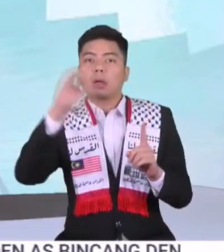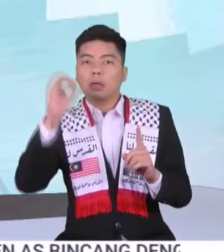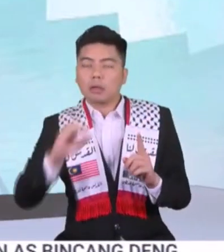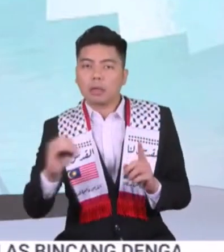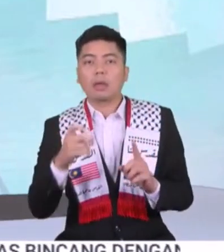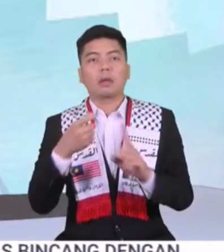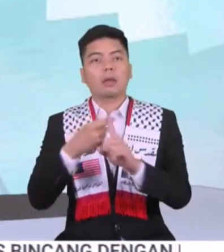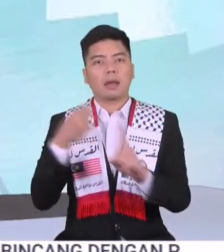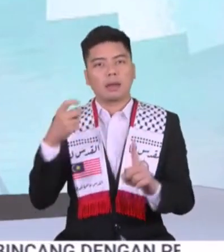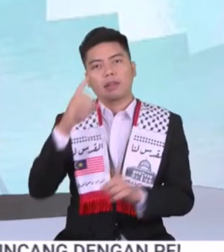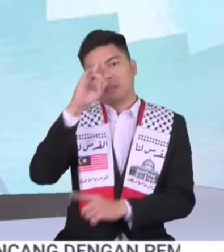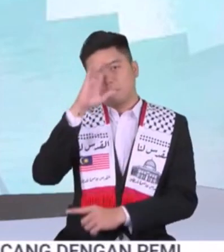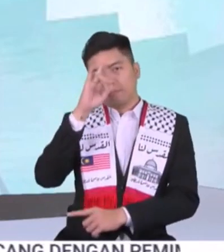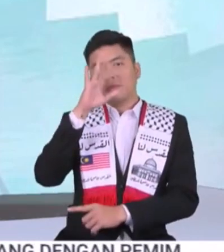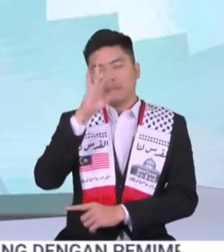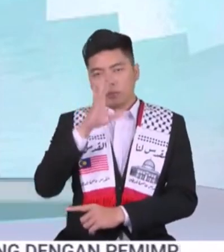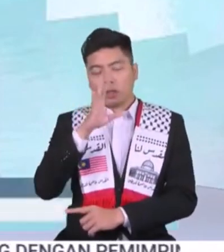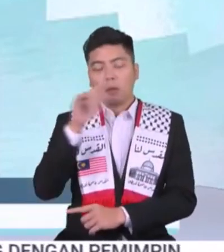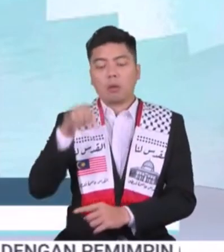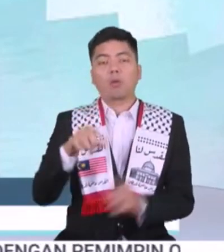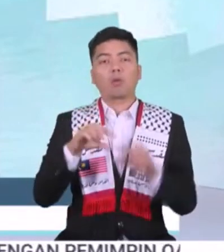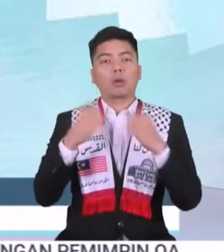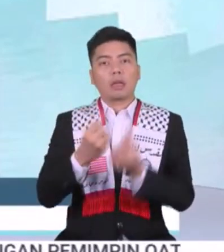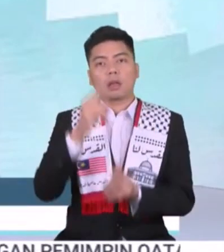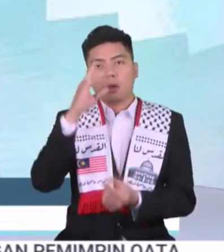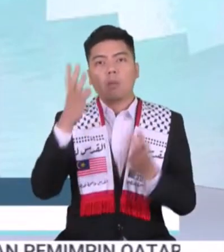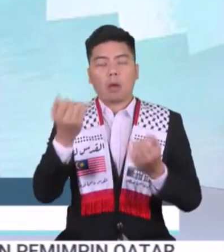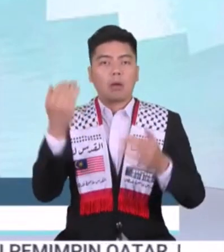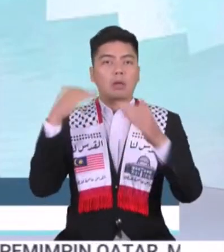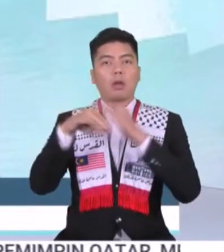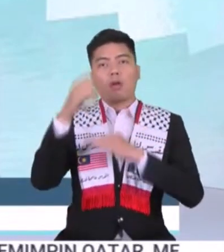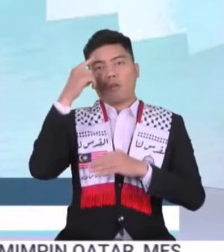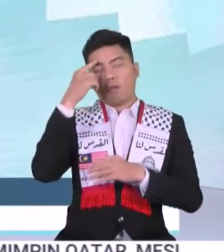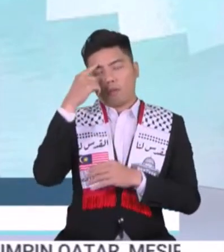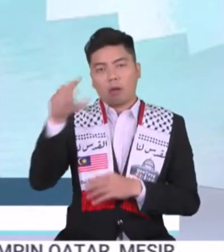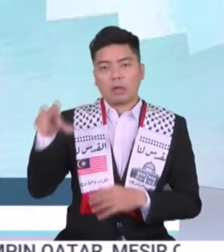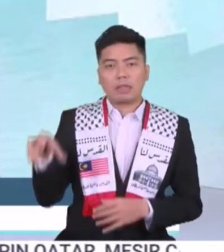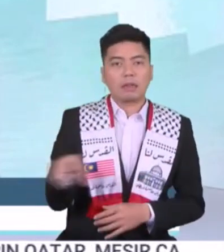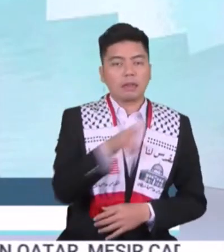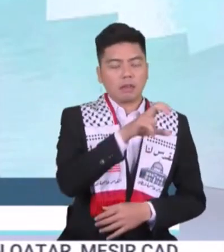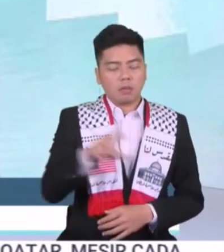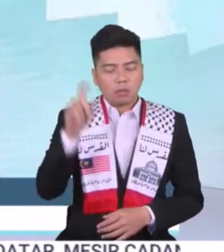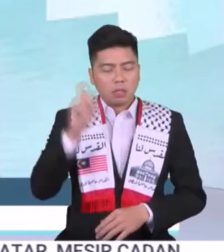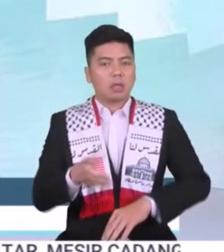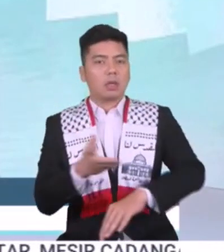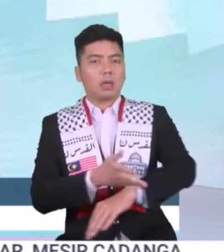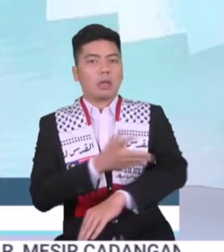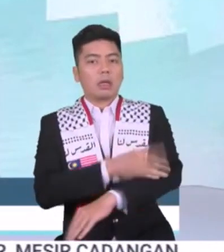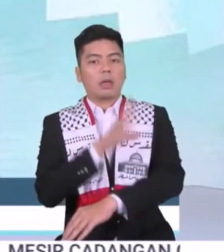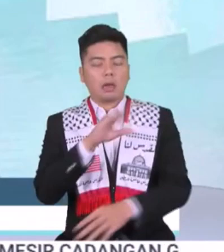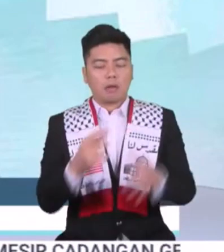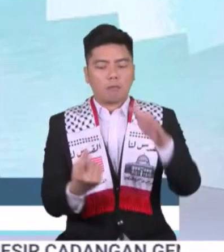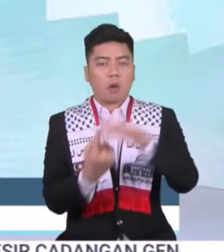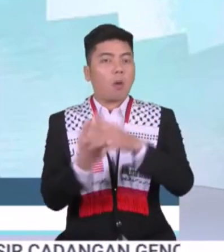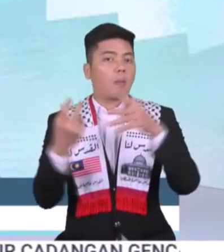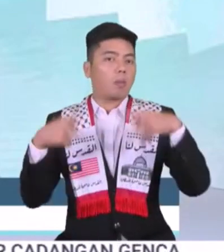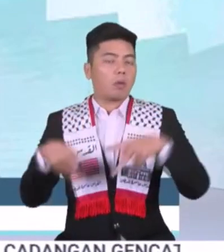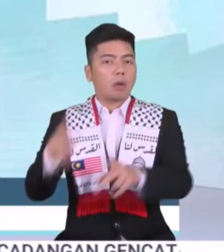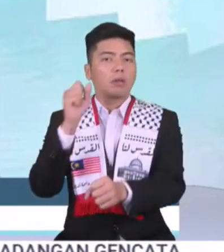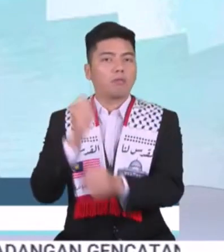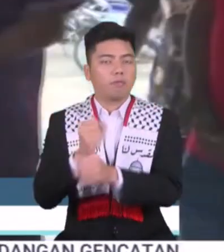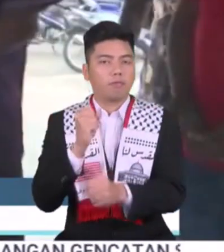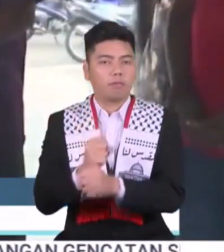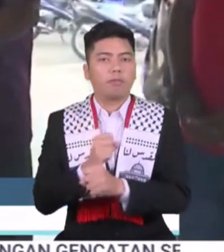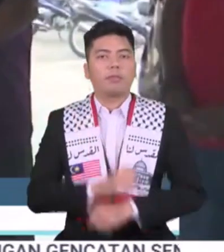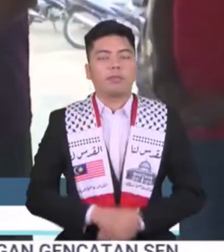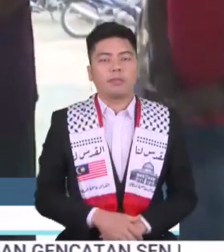17.79% daripadanya kaum India. Golongan ini mahu akses pengangkutan awam ditingkatkan termasuk wujudkan banyak peluang pekerjaan.